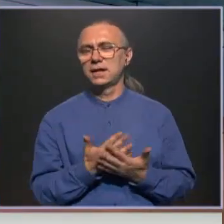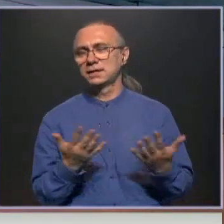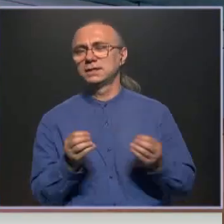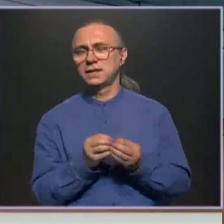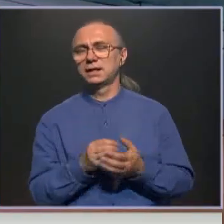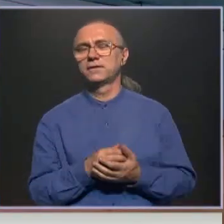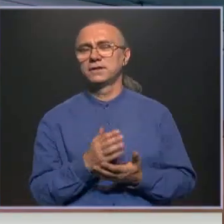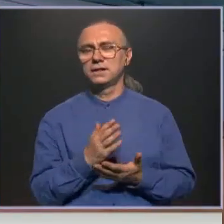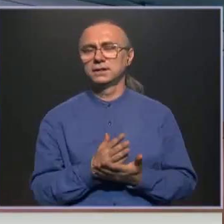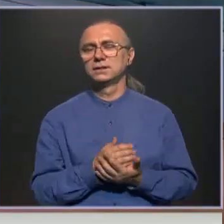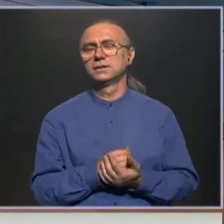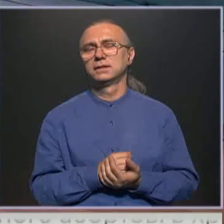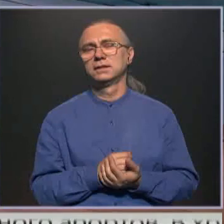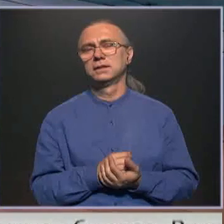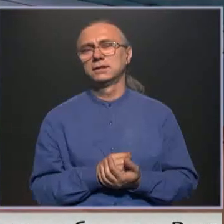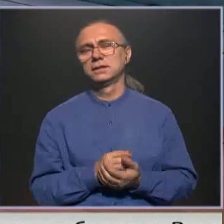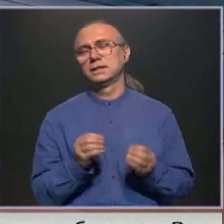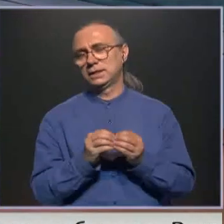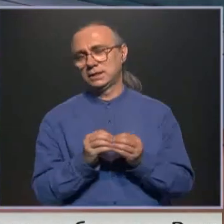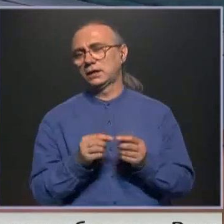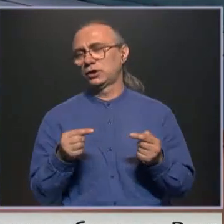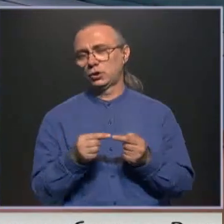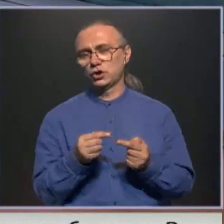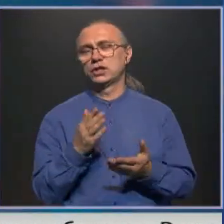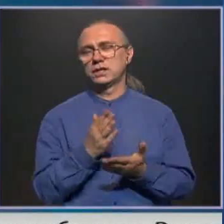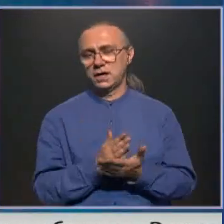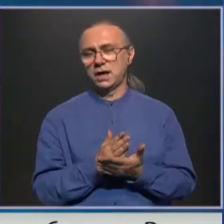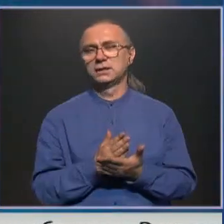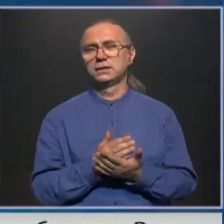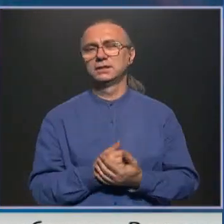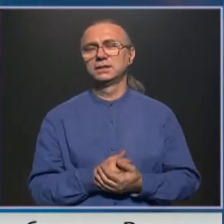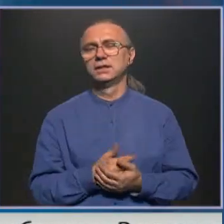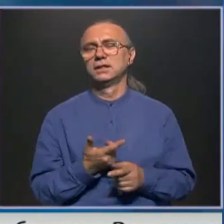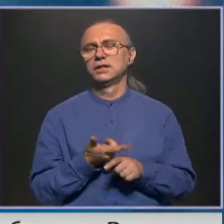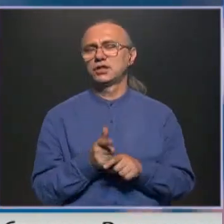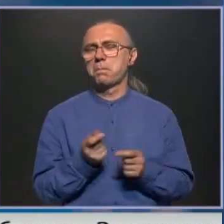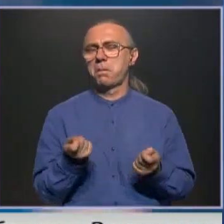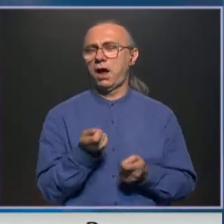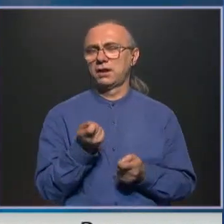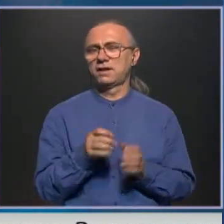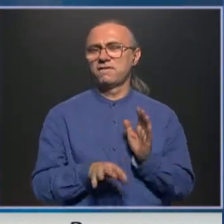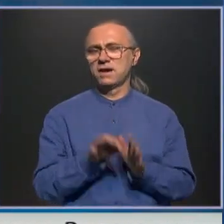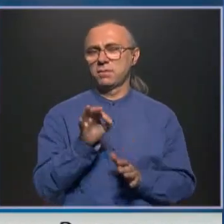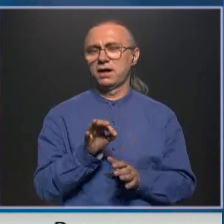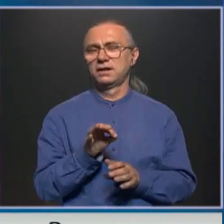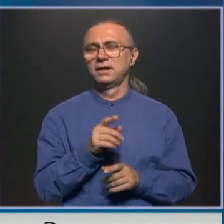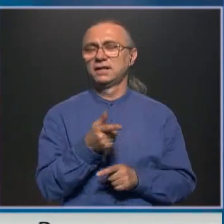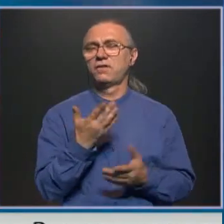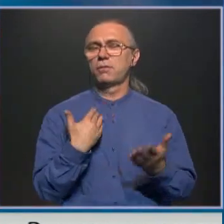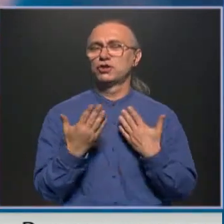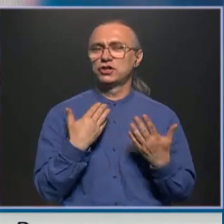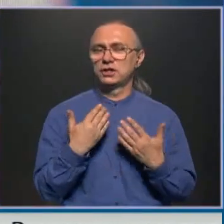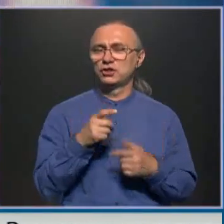Ну, несколько десятков нет, но десяток точно есть. Десяток – слишком маленький выбор. Раз вы общительный человек, значит,